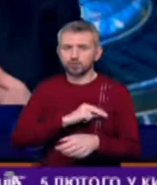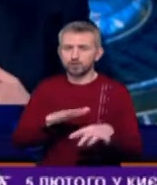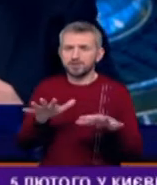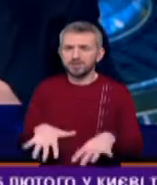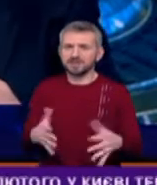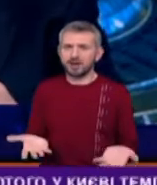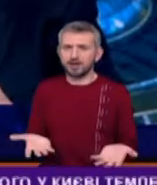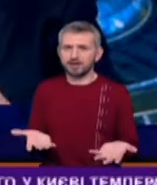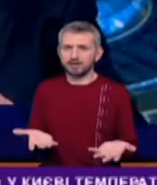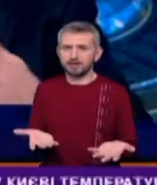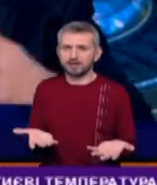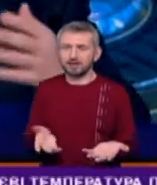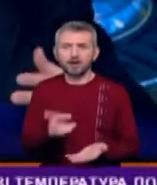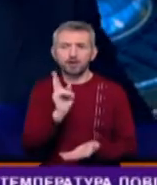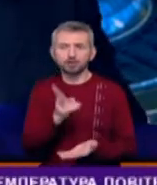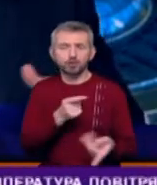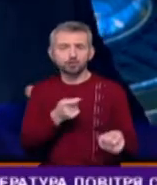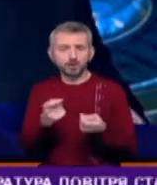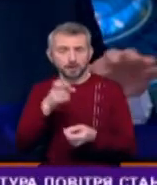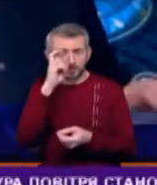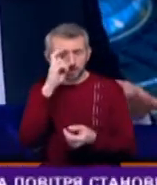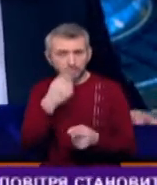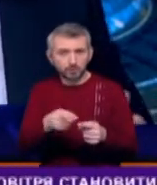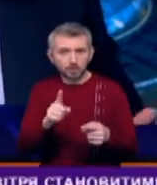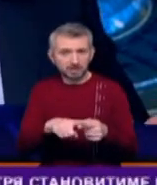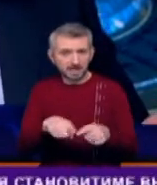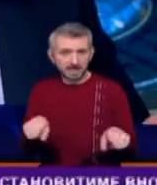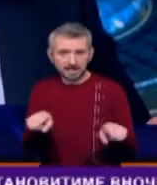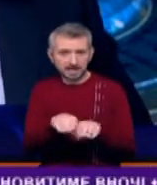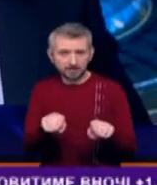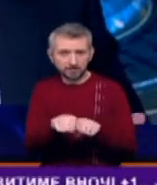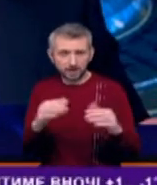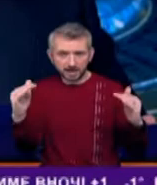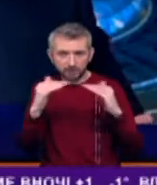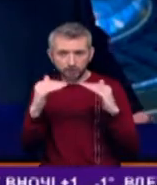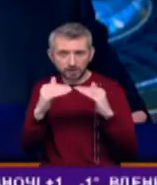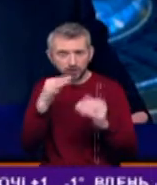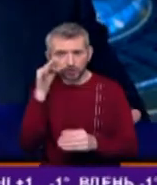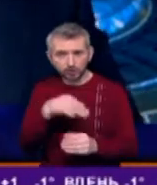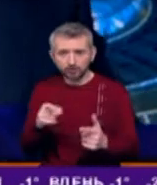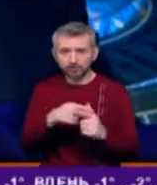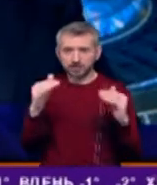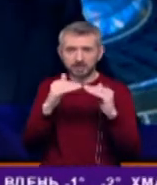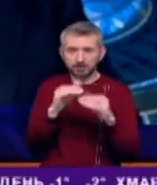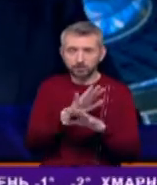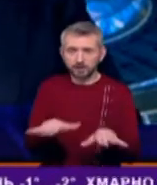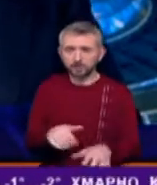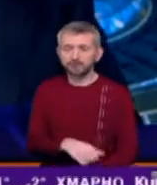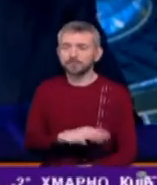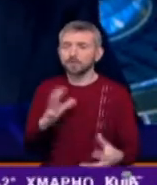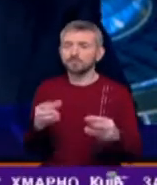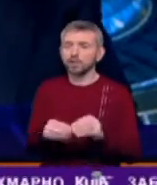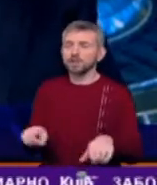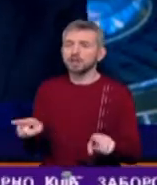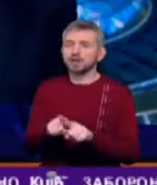місця. Хтось управляв державою. Тобто це рівнозначні досвіди чи нерівнозначні досвіди? Ну, виходить чи так, як?